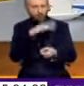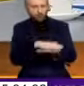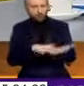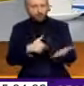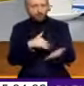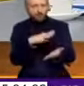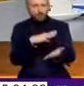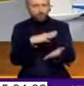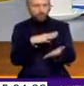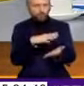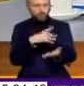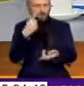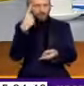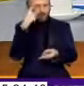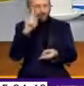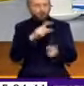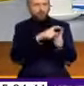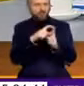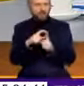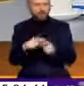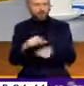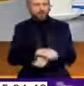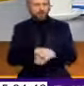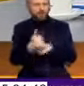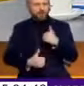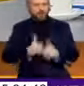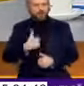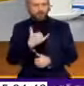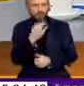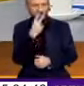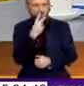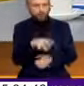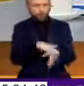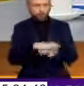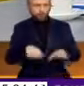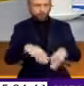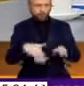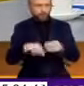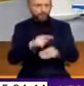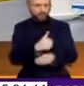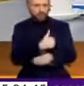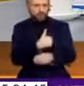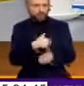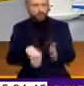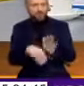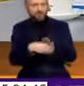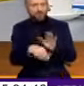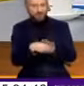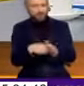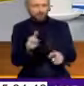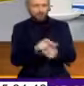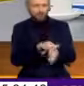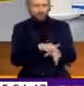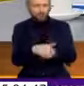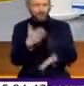автором терміну революції гідності, я зараз бачу абсолютне банкрутство всього, чого ми хотіли. Тобто відкат дуже